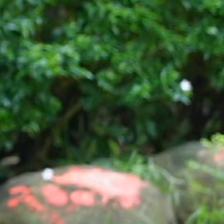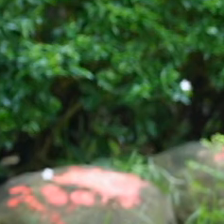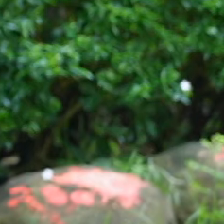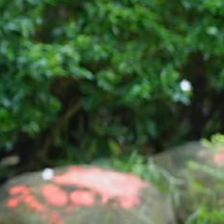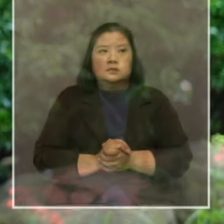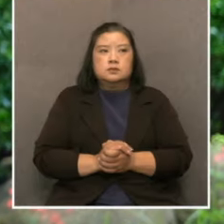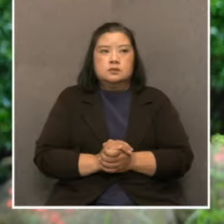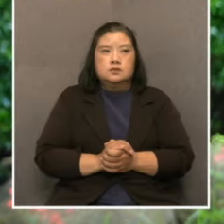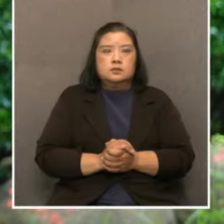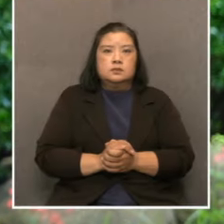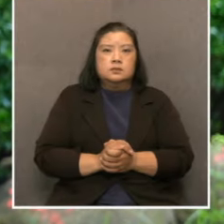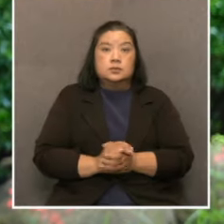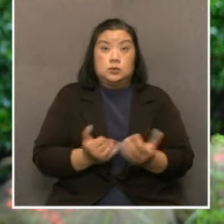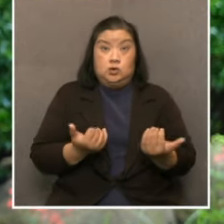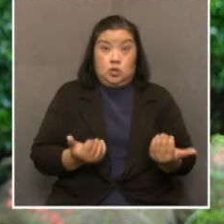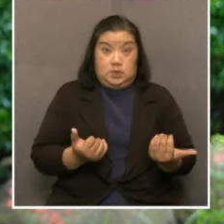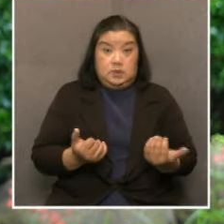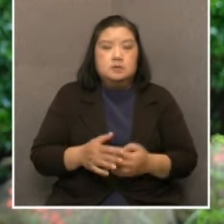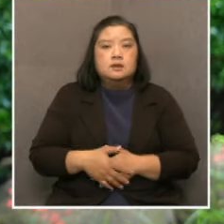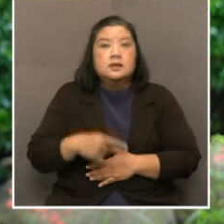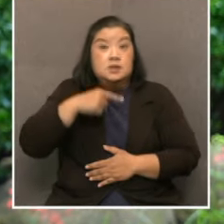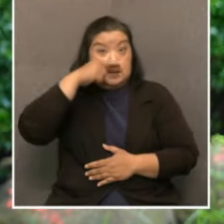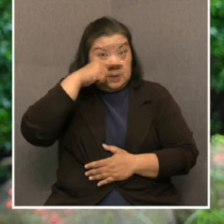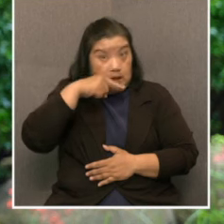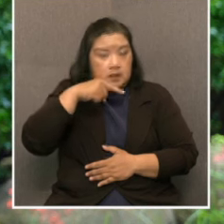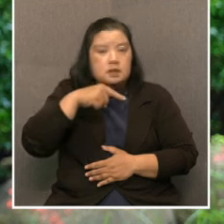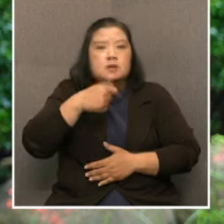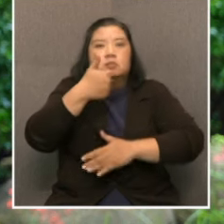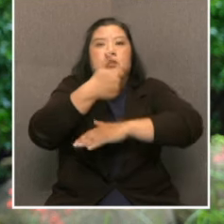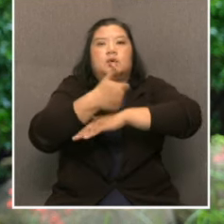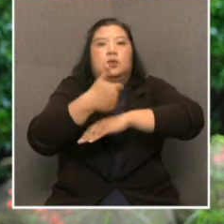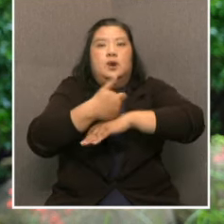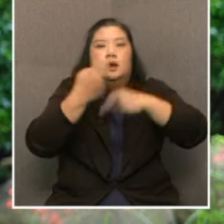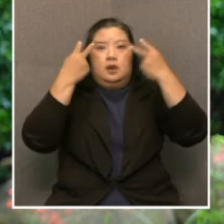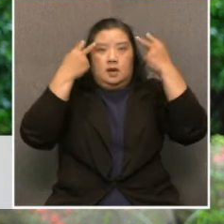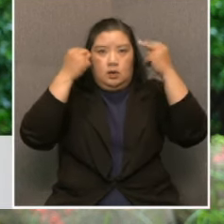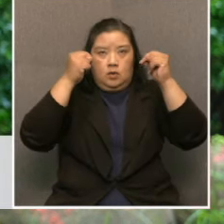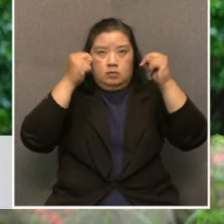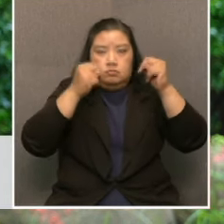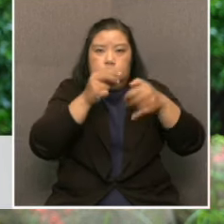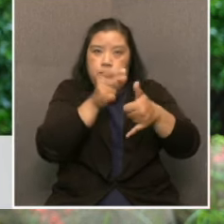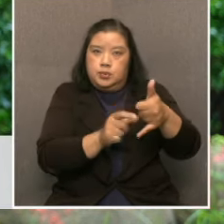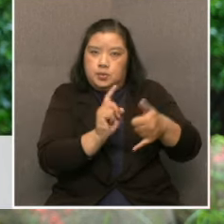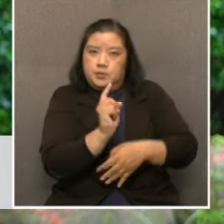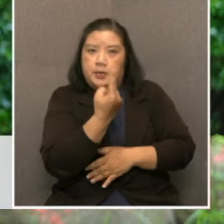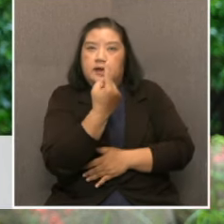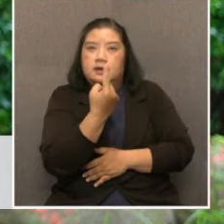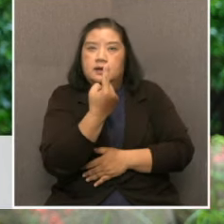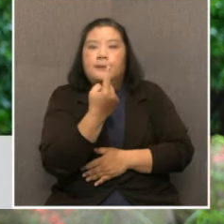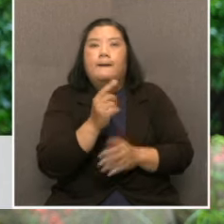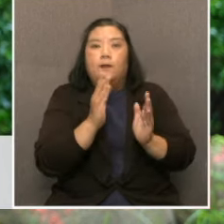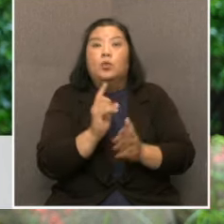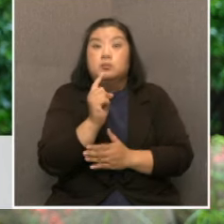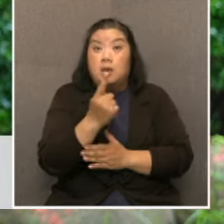ชัดเจนแล้วครับว่าเมืองไทยนั้นมีนายกคนใหม่ไปเรียบร้อยแล้วนะครับน่าสนใจว่าหลังจากนี้นายกจะมีนโยบายในเรื่องของ